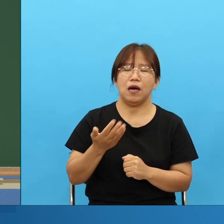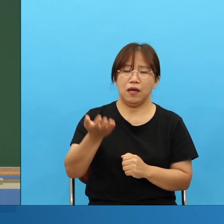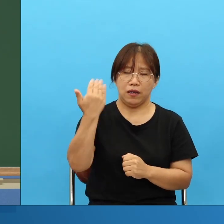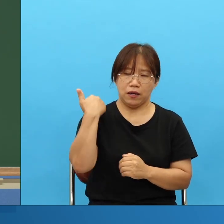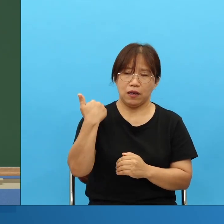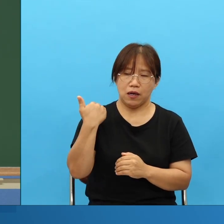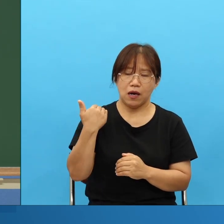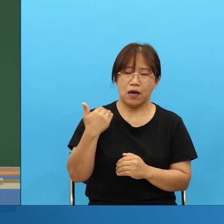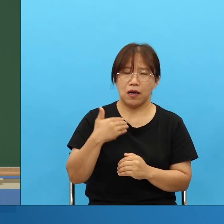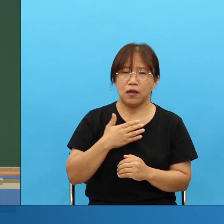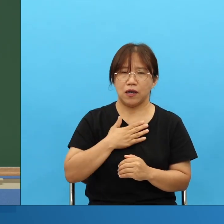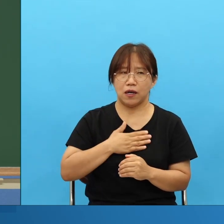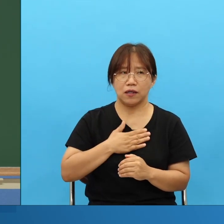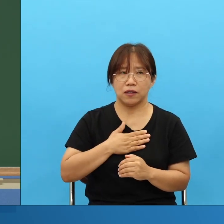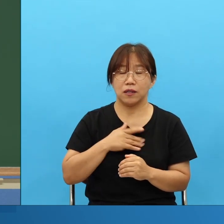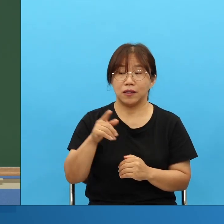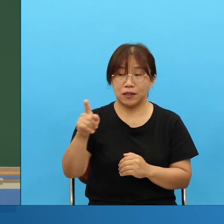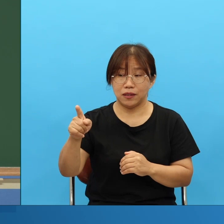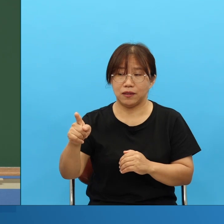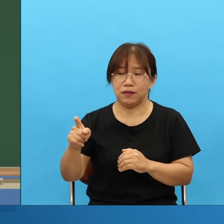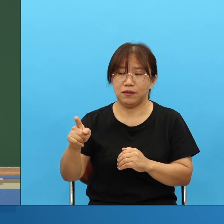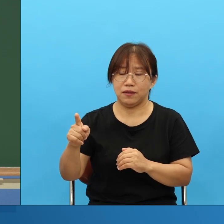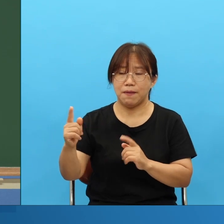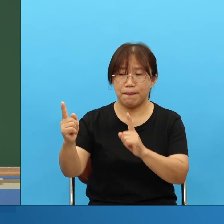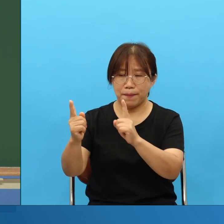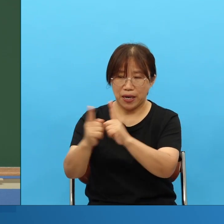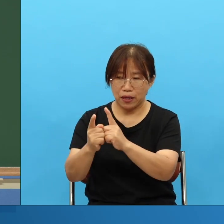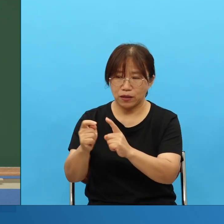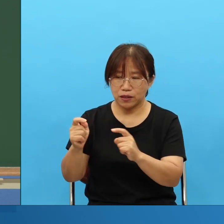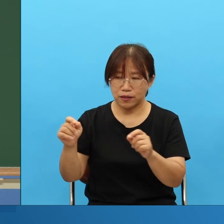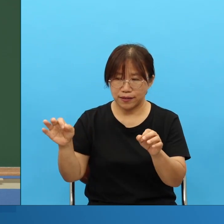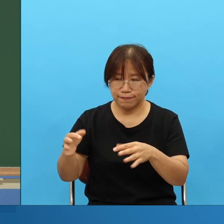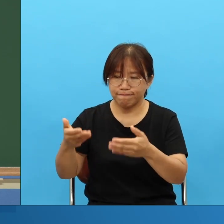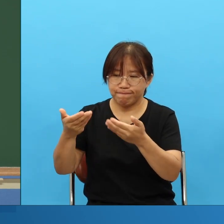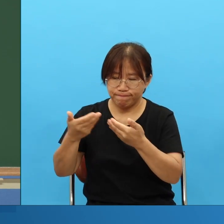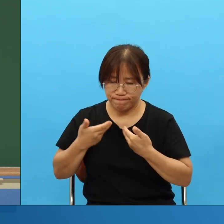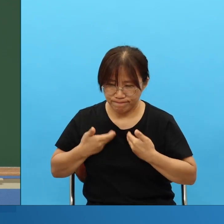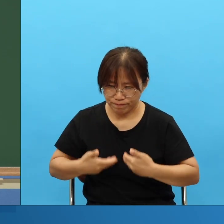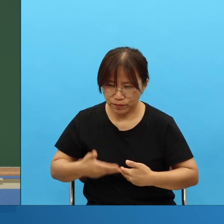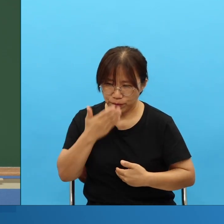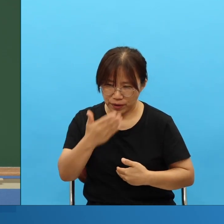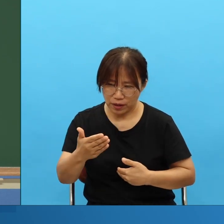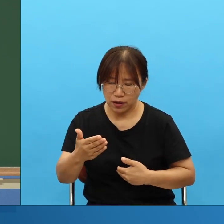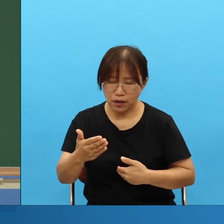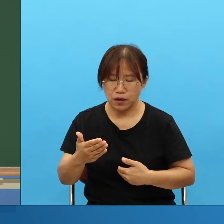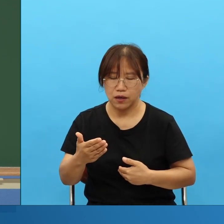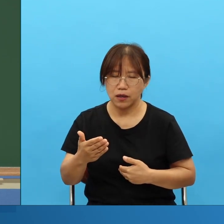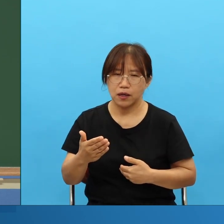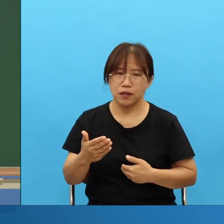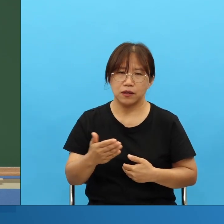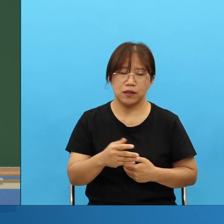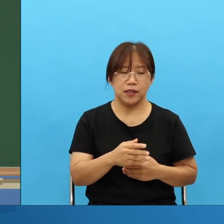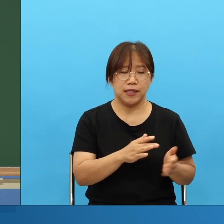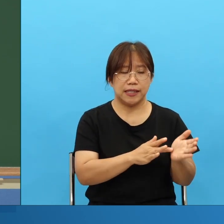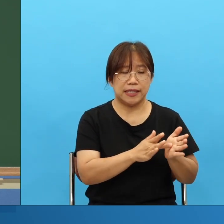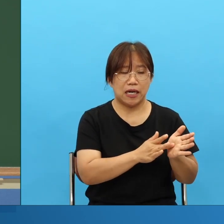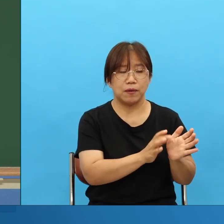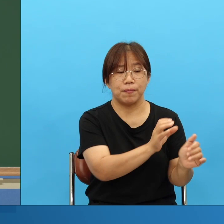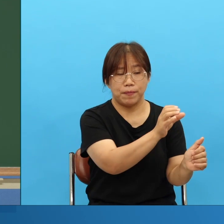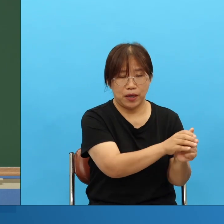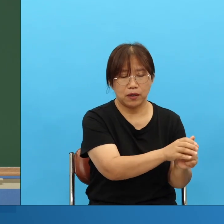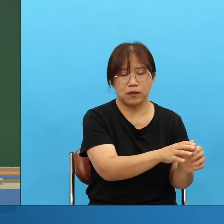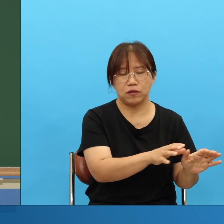이렇게 안정이 되지 않겠나 해서 그냥 갔어요. 차로 한 10분만 타고 가면 되니까. 그래서 집사람에게 빨리 약국 좀 봐라 하고